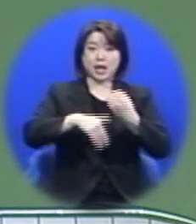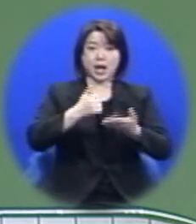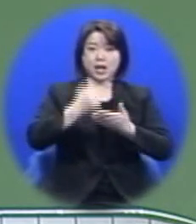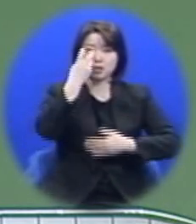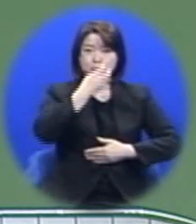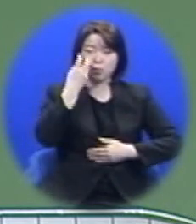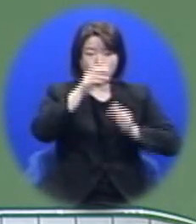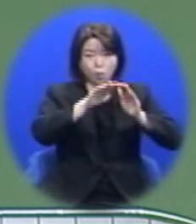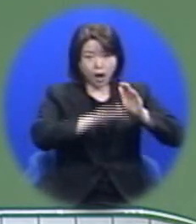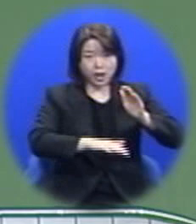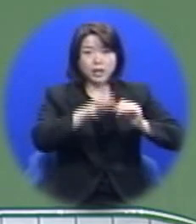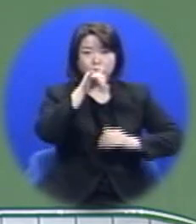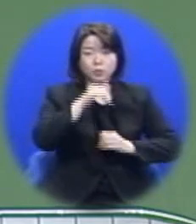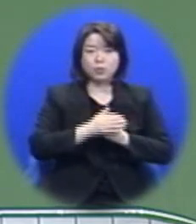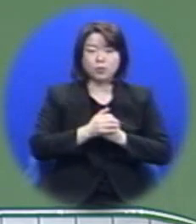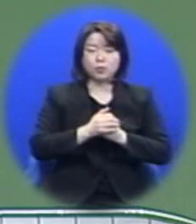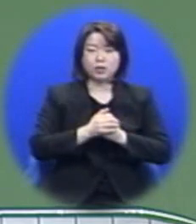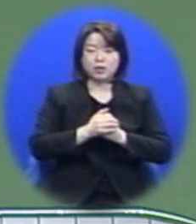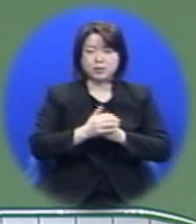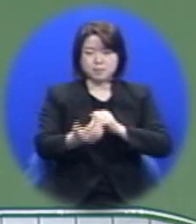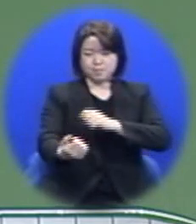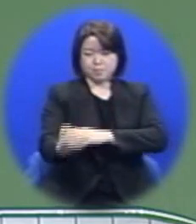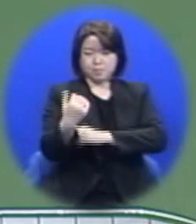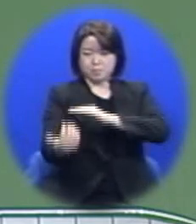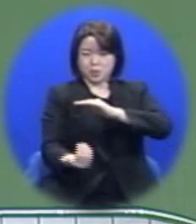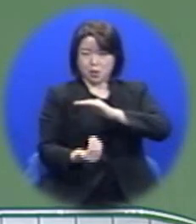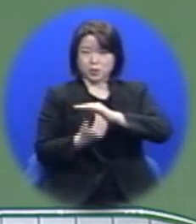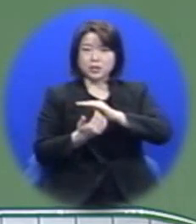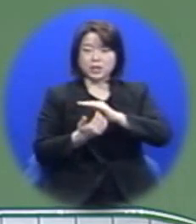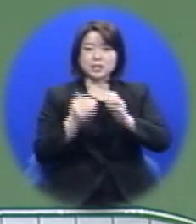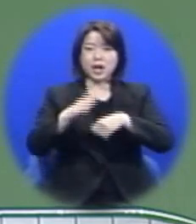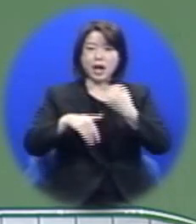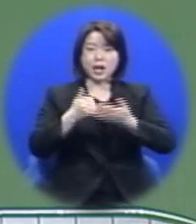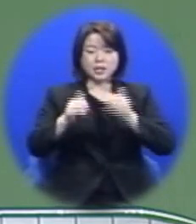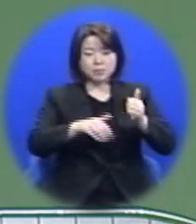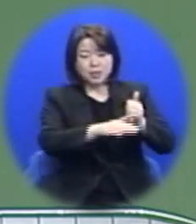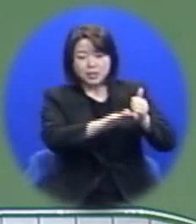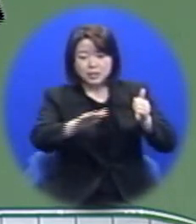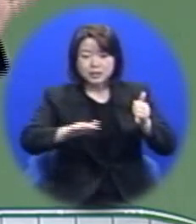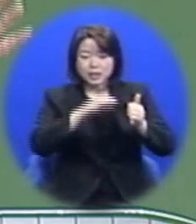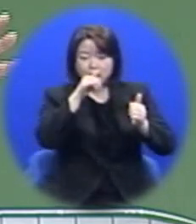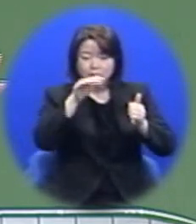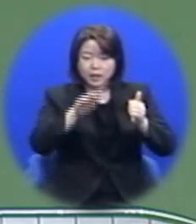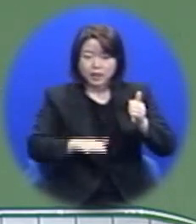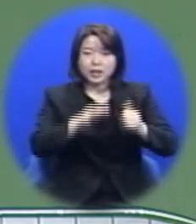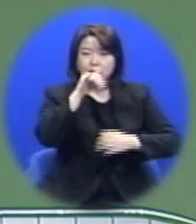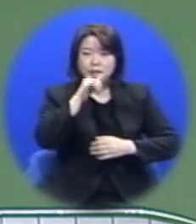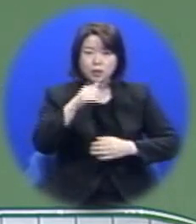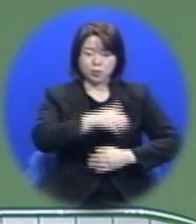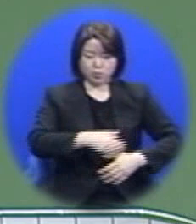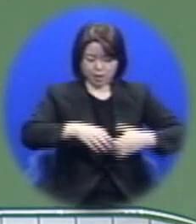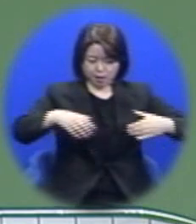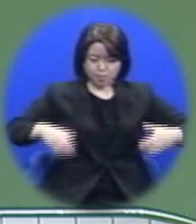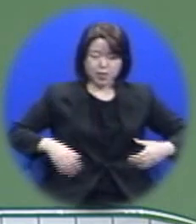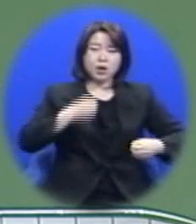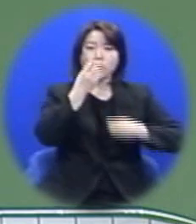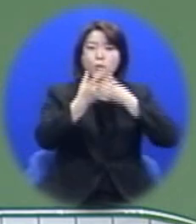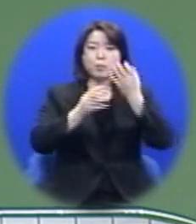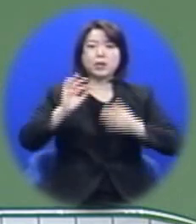보호 아래 있고 전능하신 하나님의 그늘 아래 나는 머물고 있다고 담대하게 고백할 수 있게 되기를